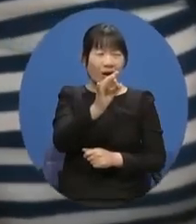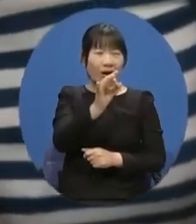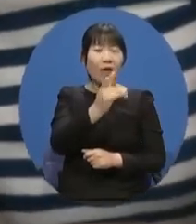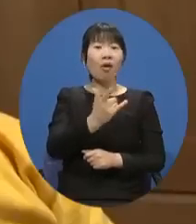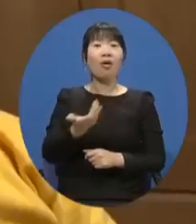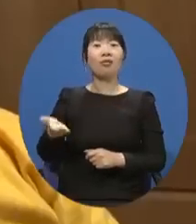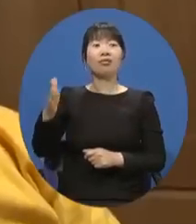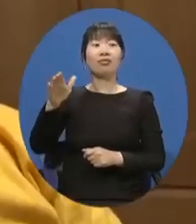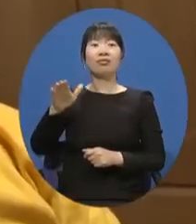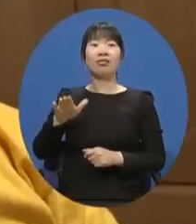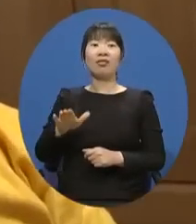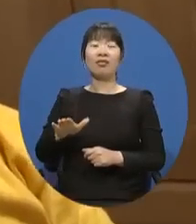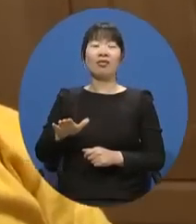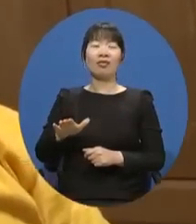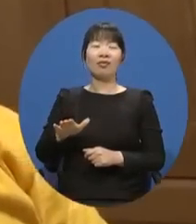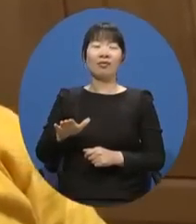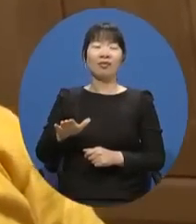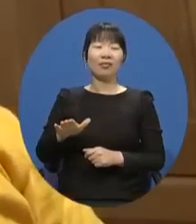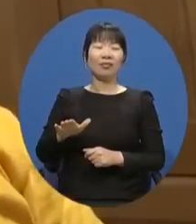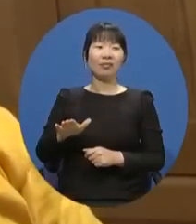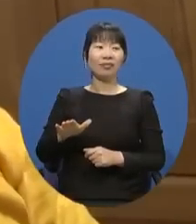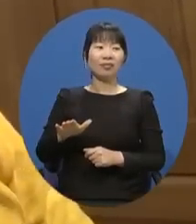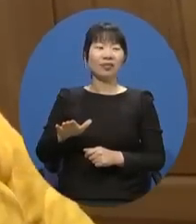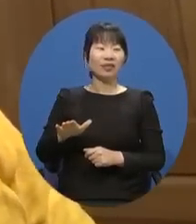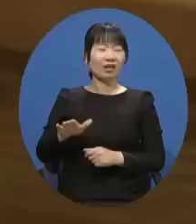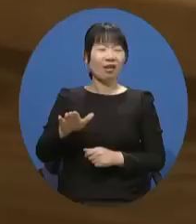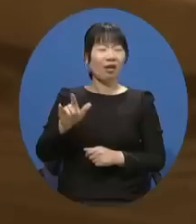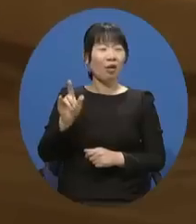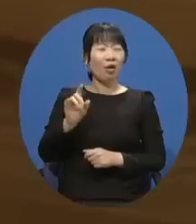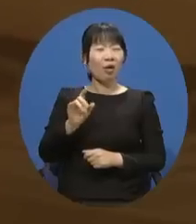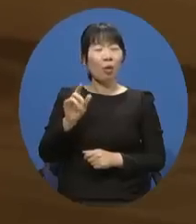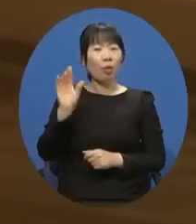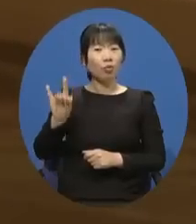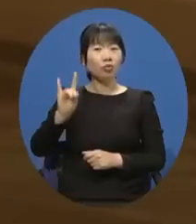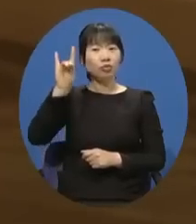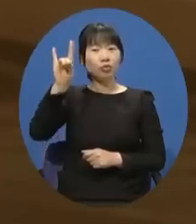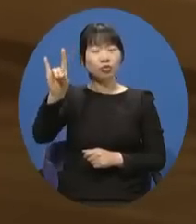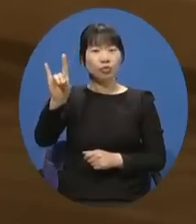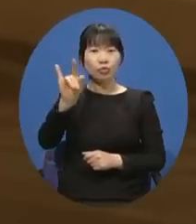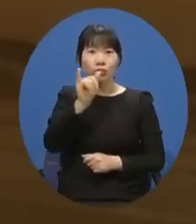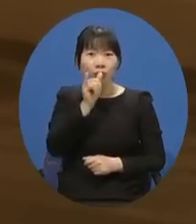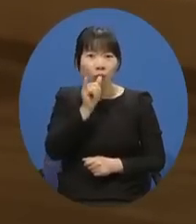고야가 나만 못해 다 들떠. 기린 오면